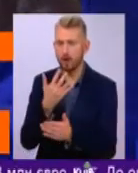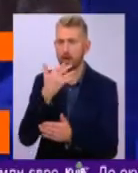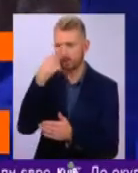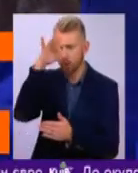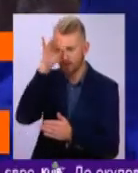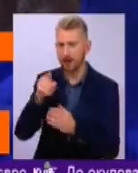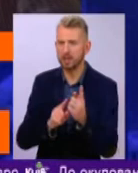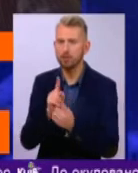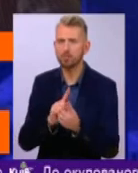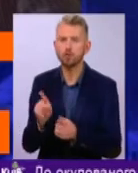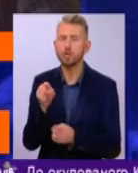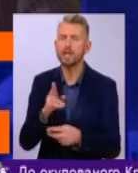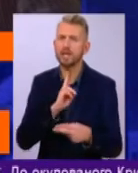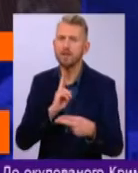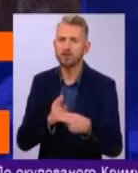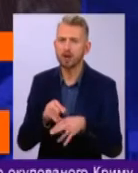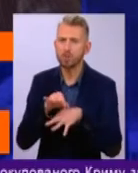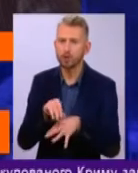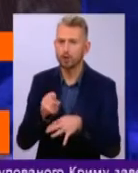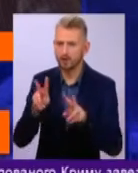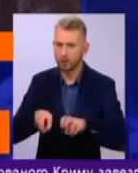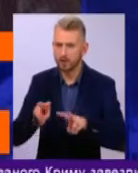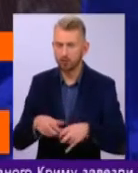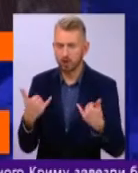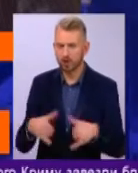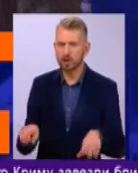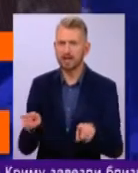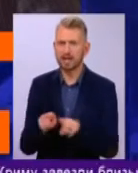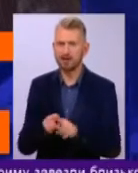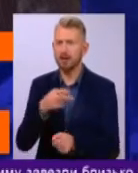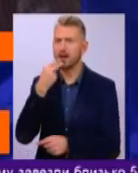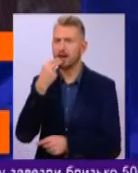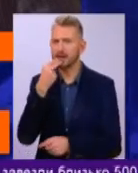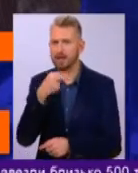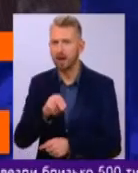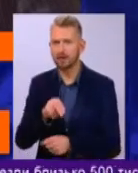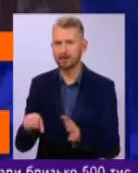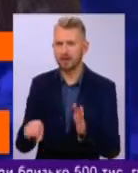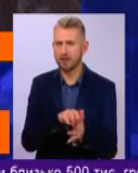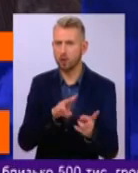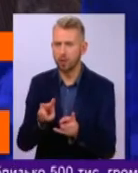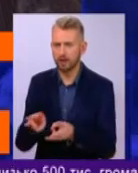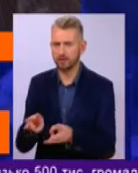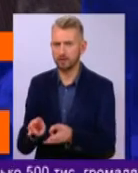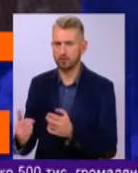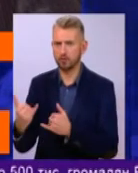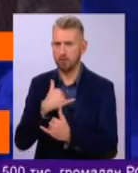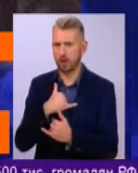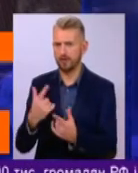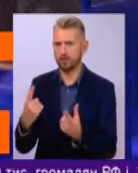її реформують. Що їй заважає проводити ці розслідування? Невже такі якісні терористи прямо до нас